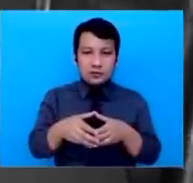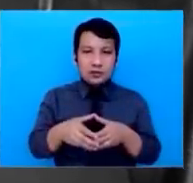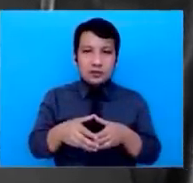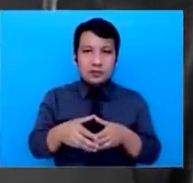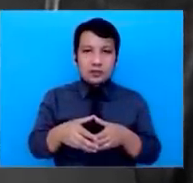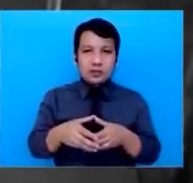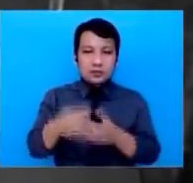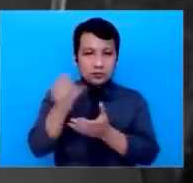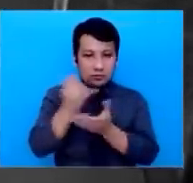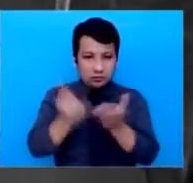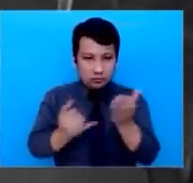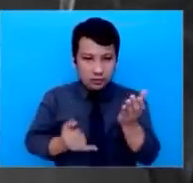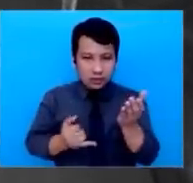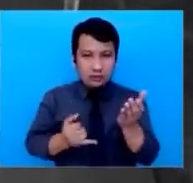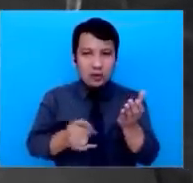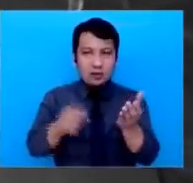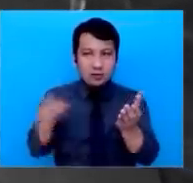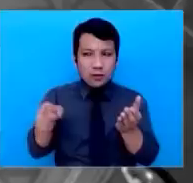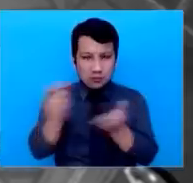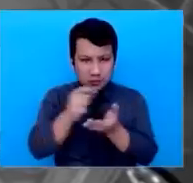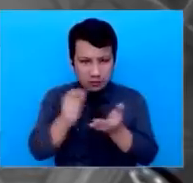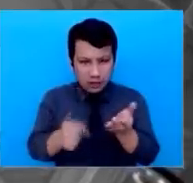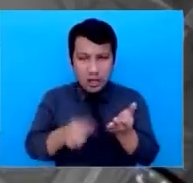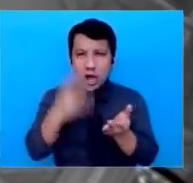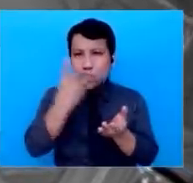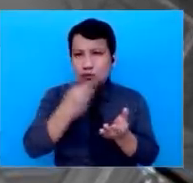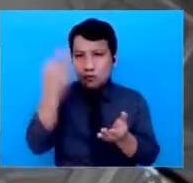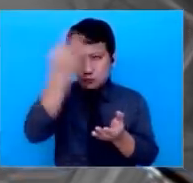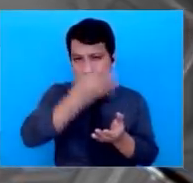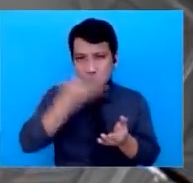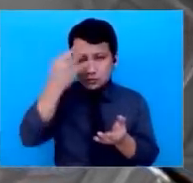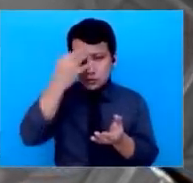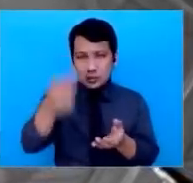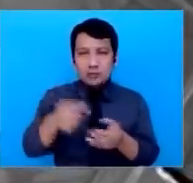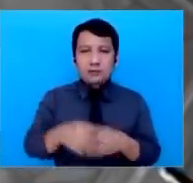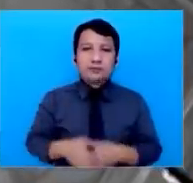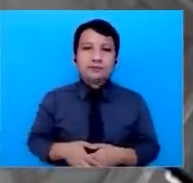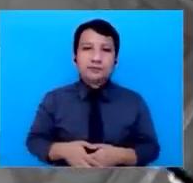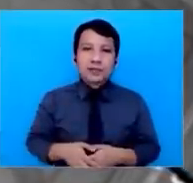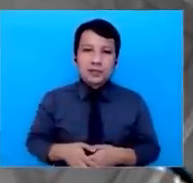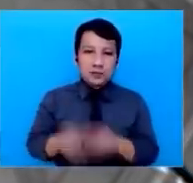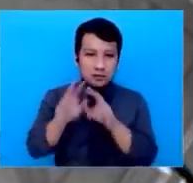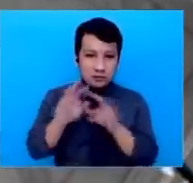mga investigador para matunton ang mga suspect. Iniimbestigahan din